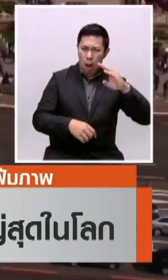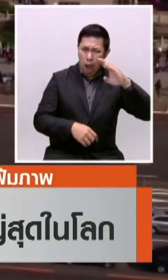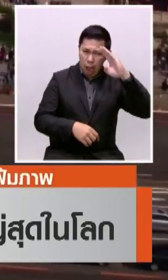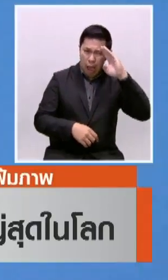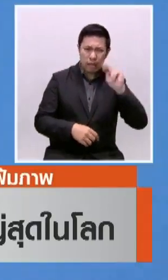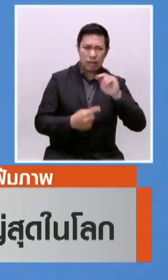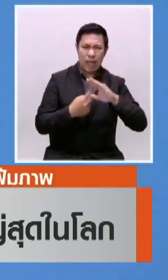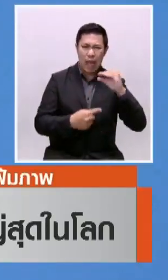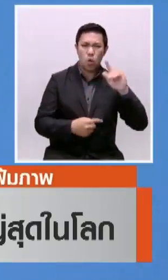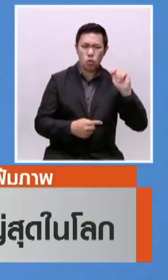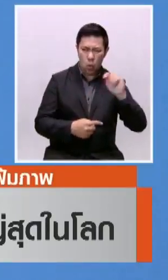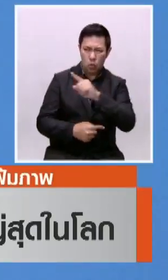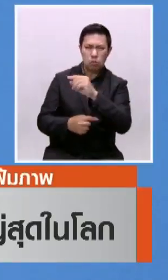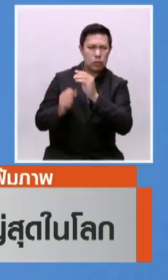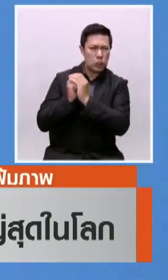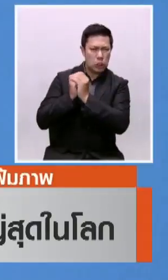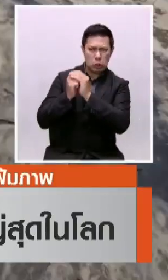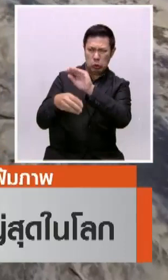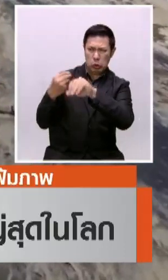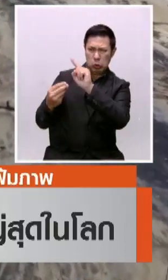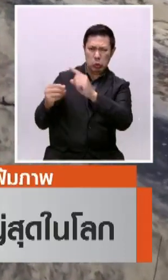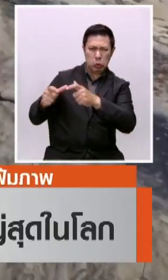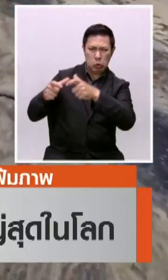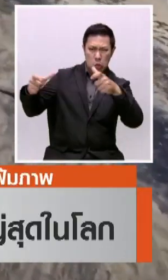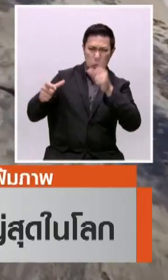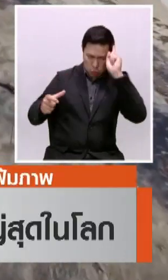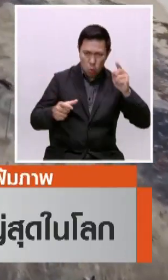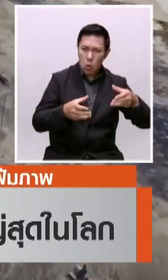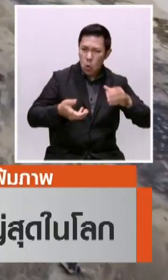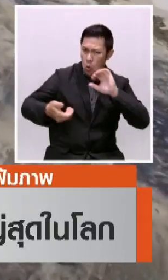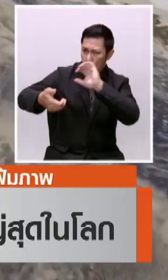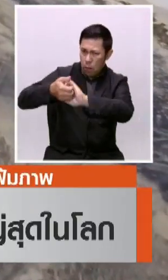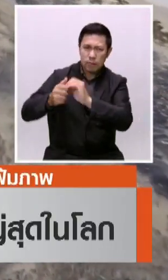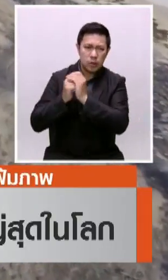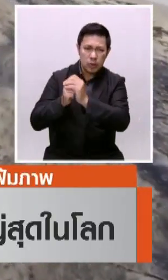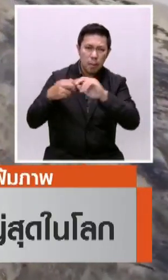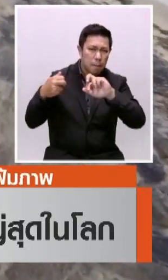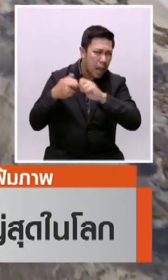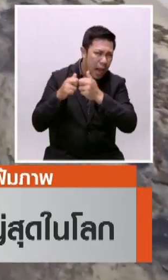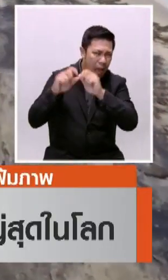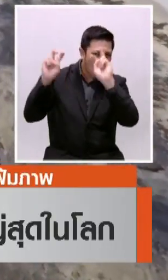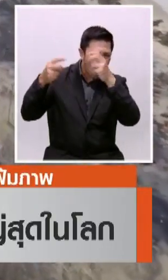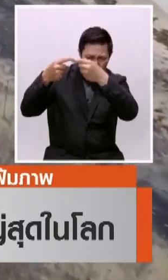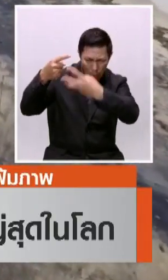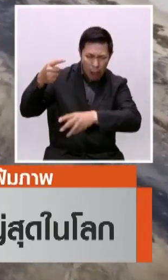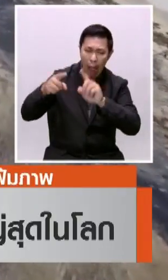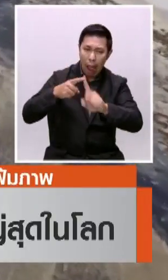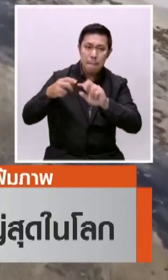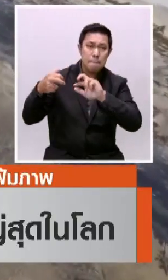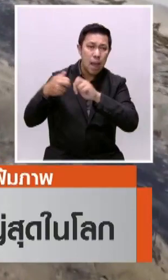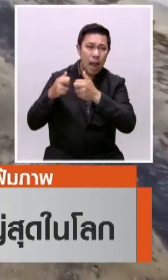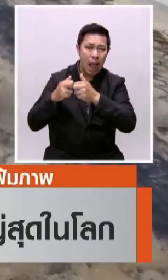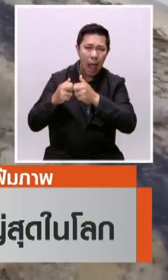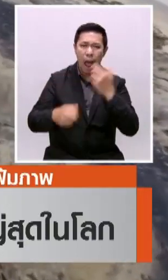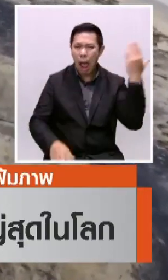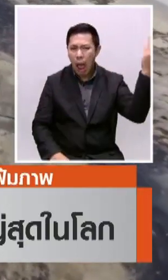ที่ใหญ่ที่สุดในโลกอีกไม่นานนี้และหน้าโตจำเป็นต้องร่วมมือกับจีนในประเด็นปัญหาหลายประการอย่างเช่นปัญหา